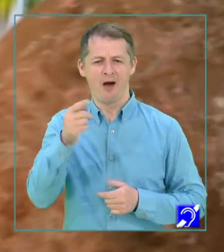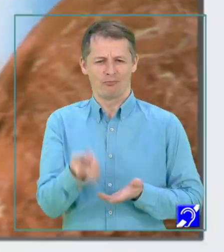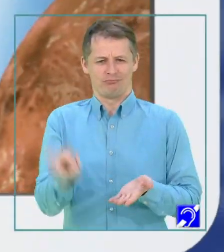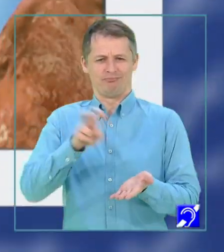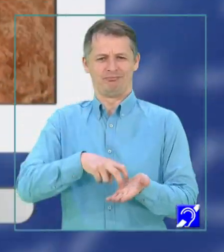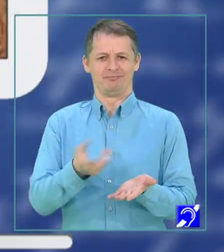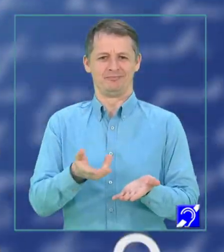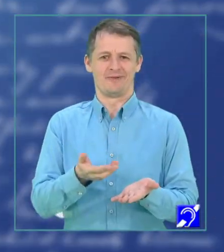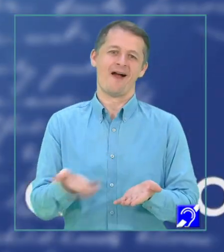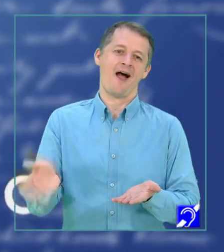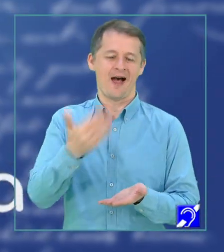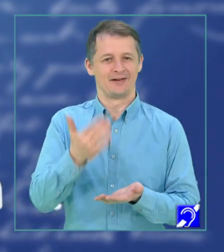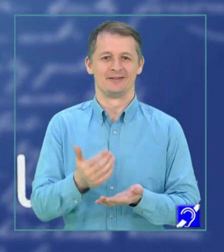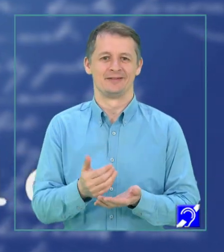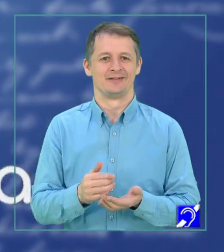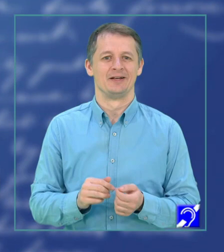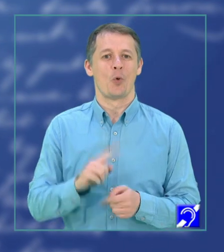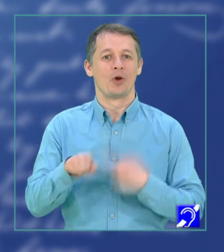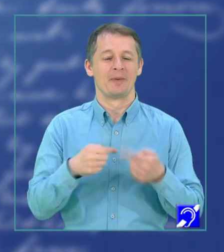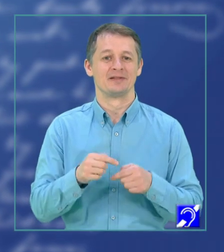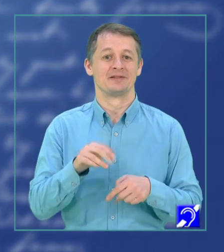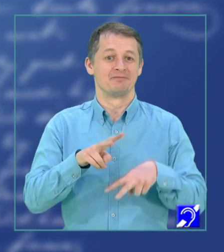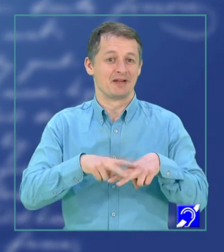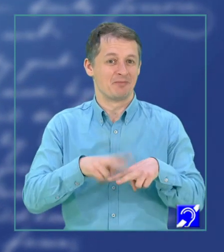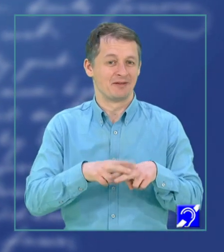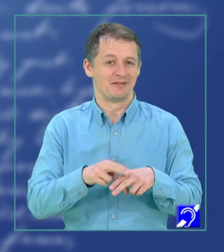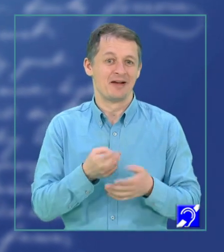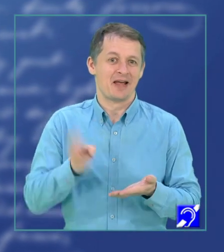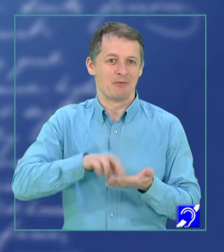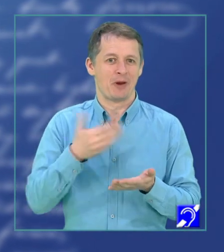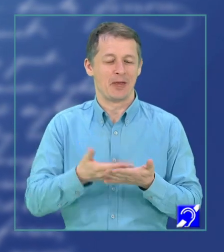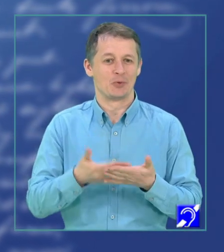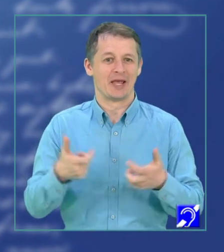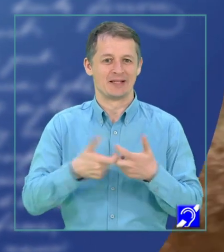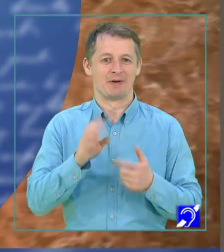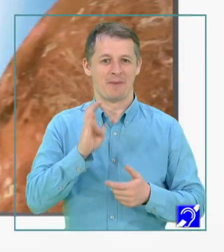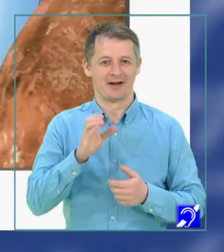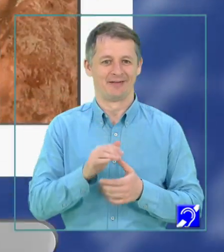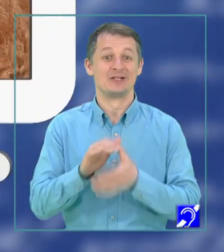trezit! Hai să ne adunăm, că urmează algebra! Recapitulare pentru bac! Baftă!